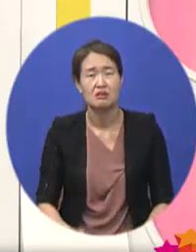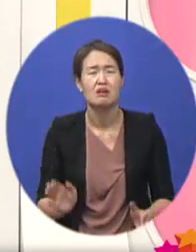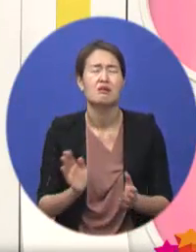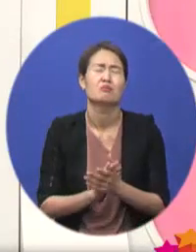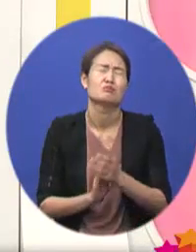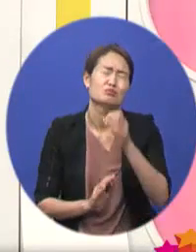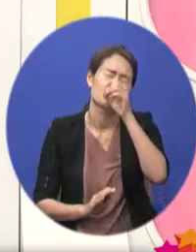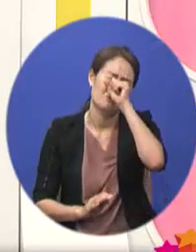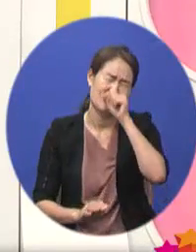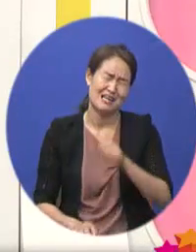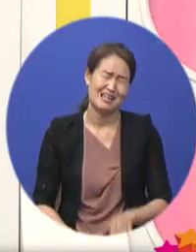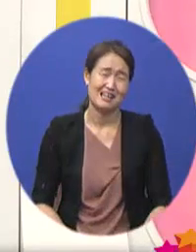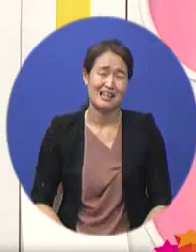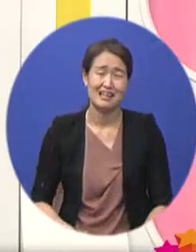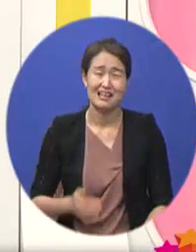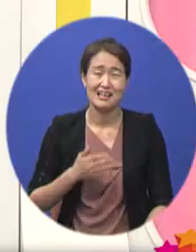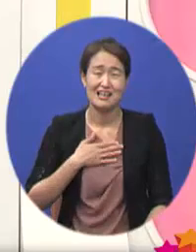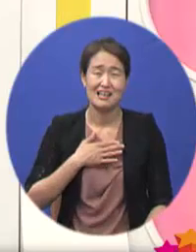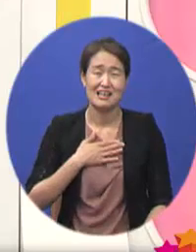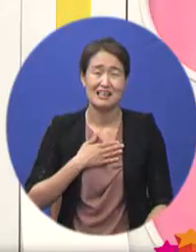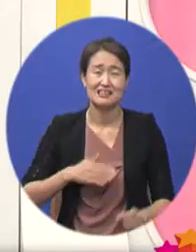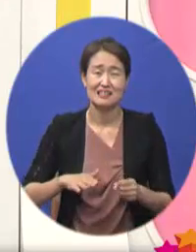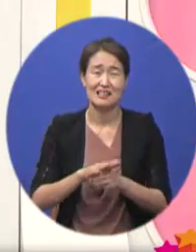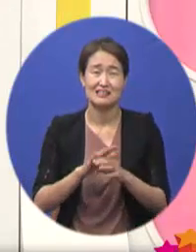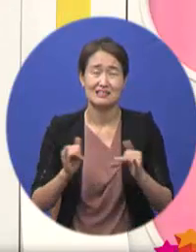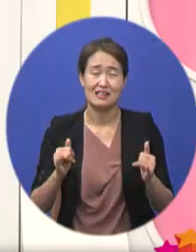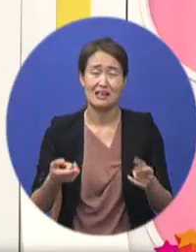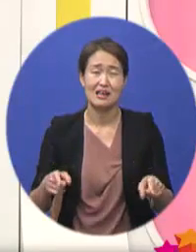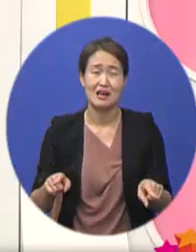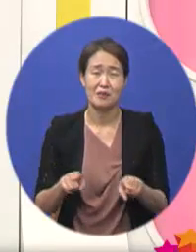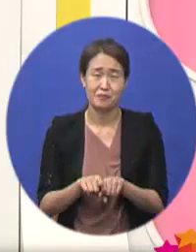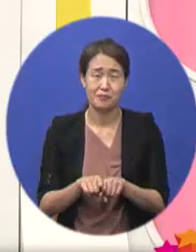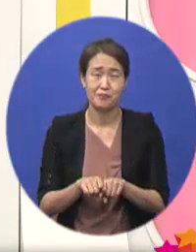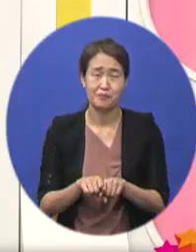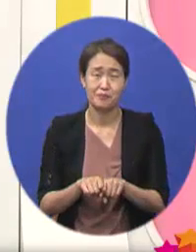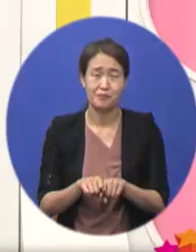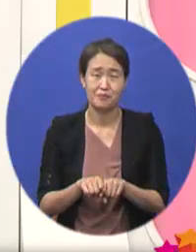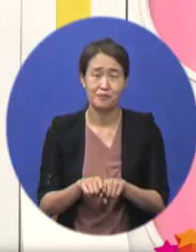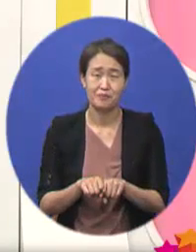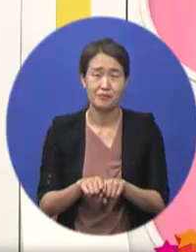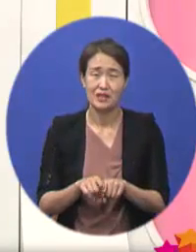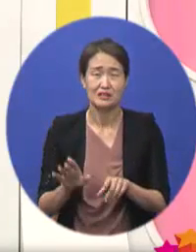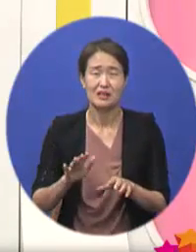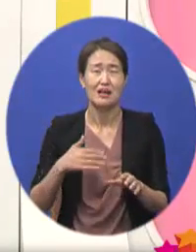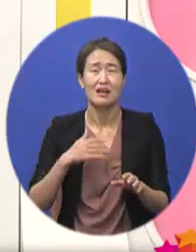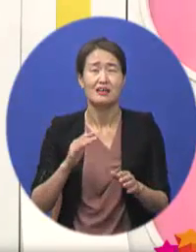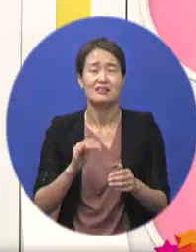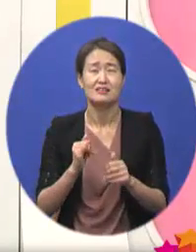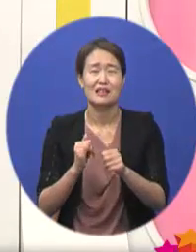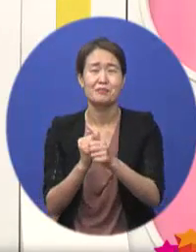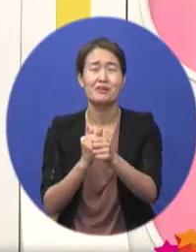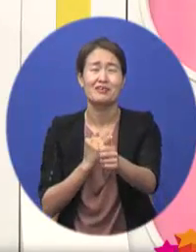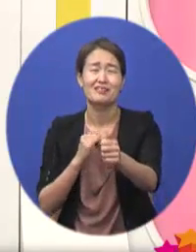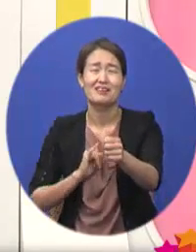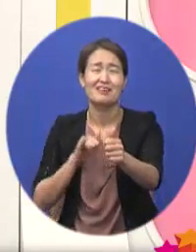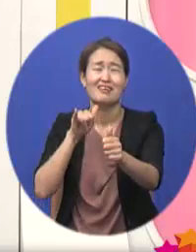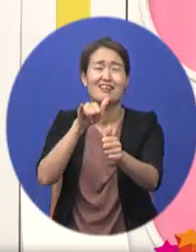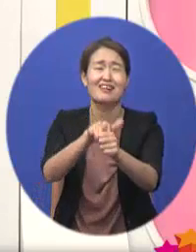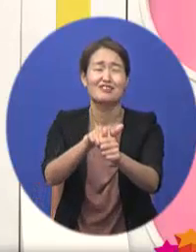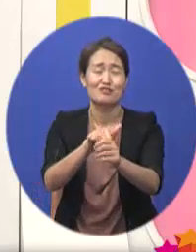얼마나 좋겠어요. 제가 지금 사랑하는 사람하고 같이 사랑하는 사람한테 가는 사랑 남편한테 가는 중이에요.